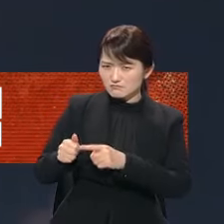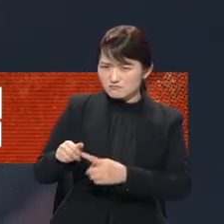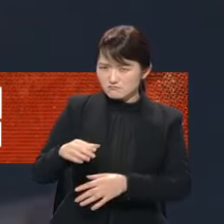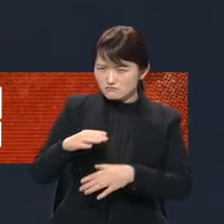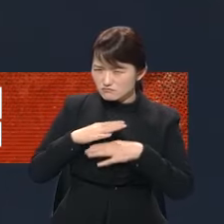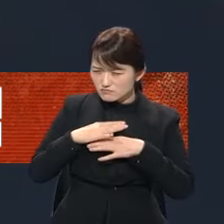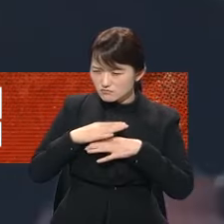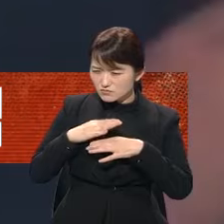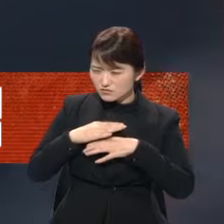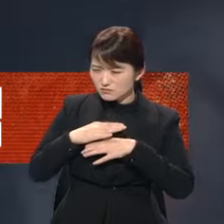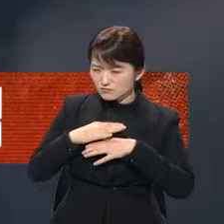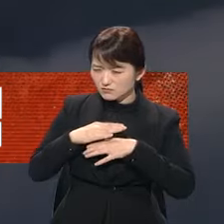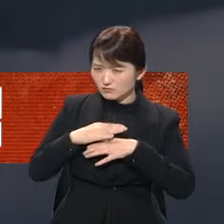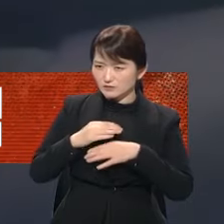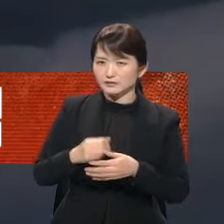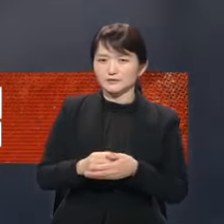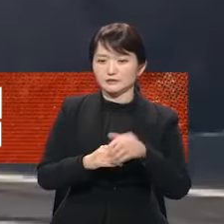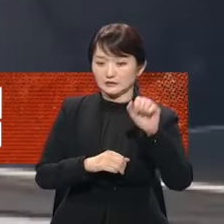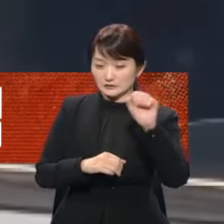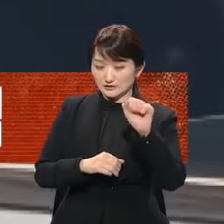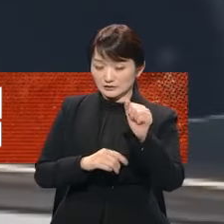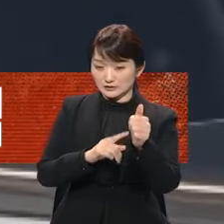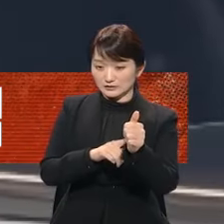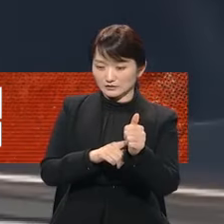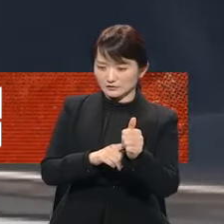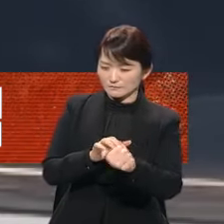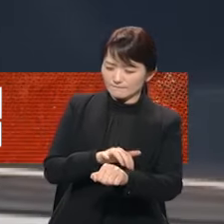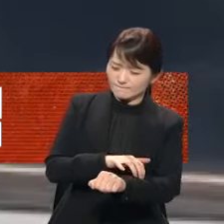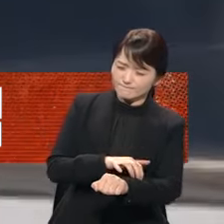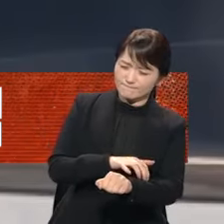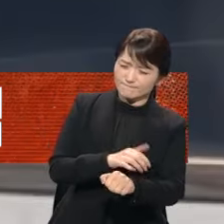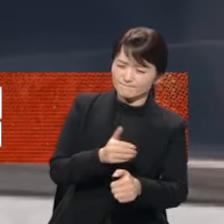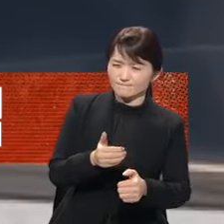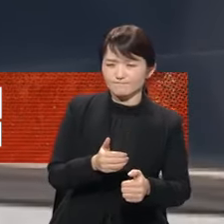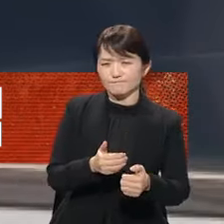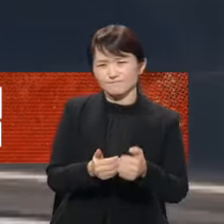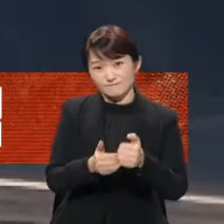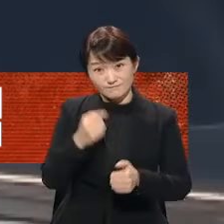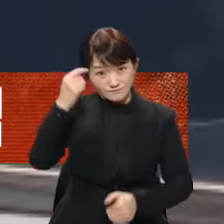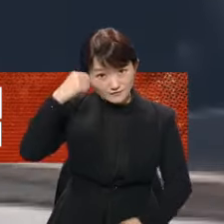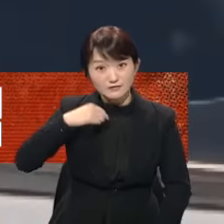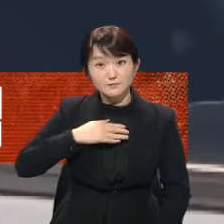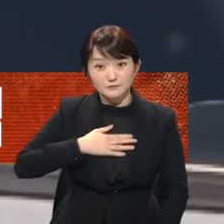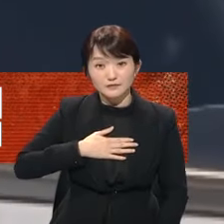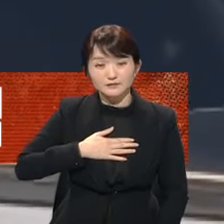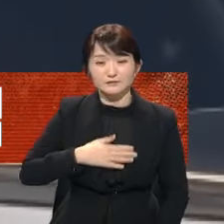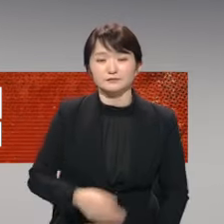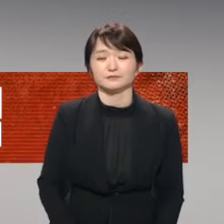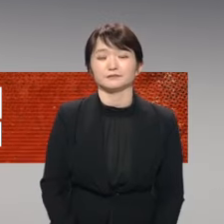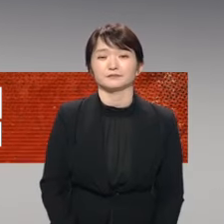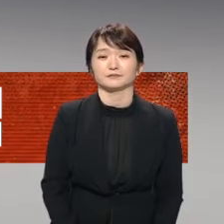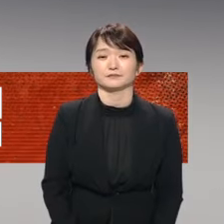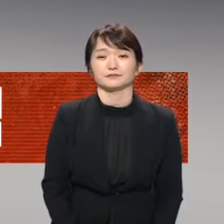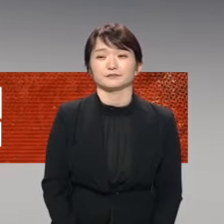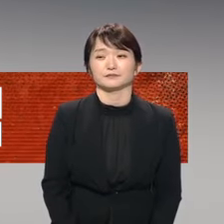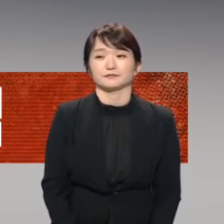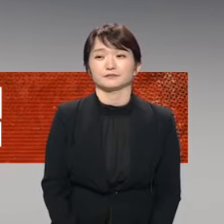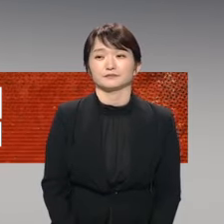그렇죠? 기사님은 정말 불편한 표정을 감추지 못하고 있었습니다. 느낌 오시죠? 느낌 옵니다, 느낌 와. 사실